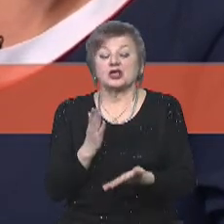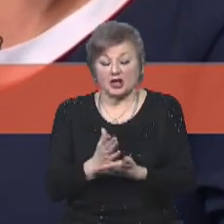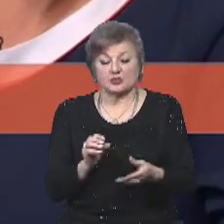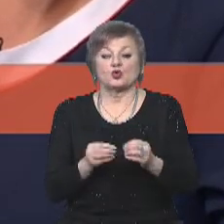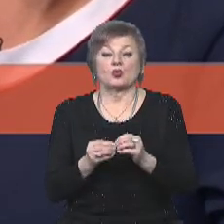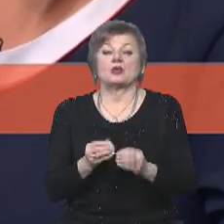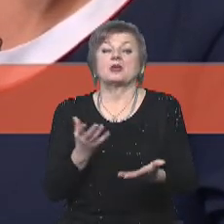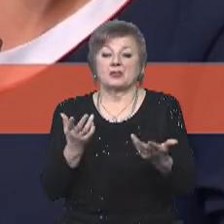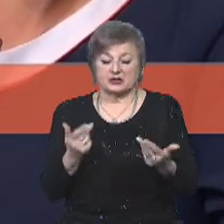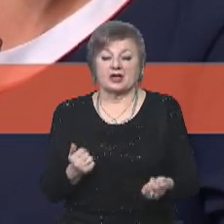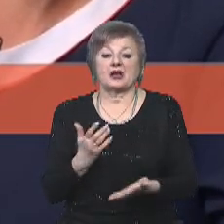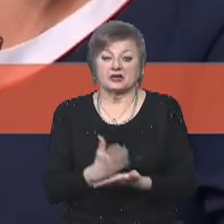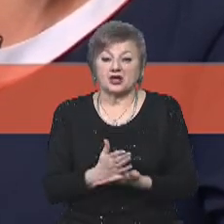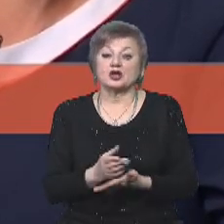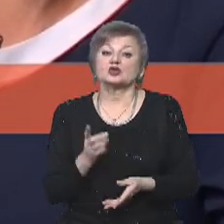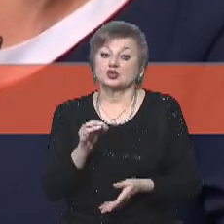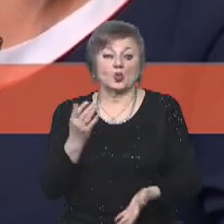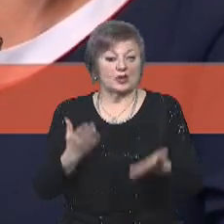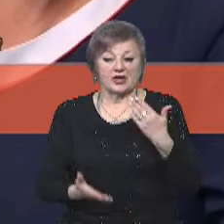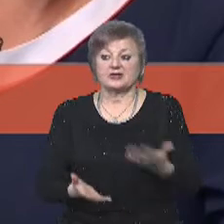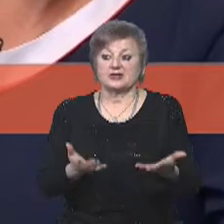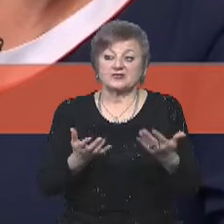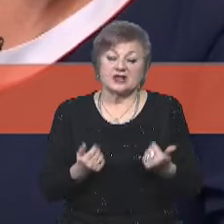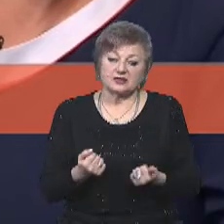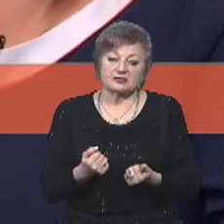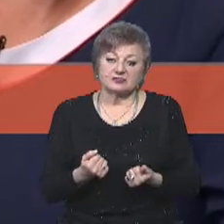проблематика, есть однозначно. Но если брать